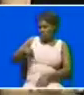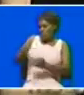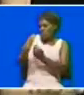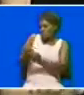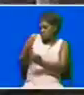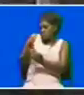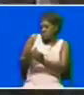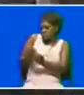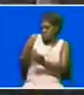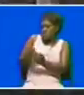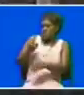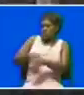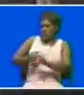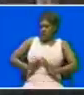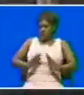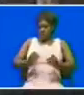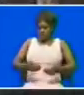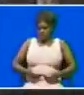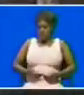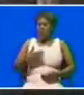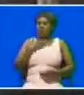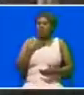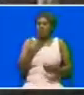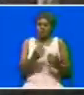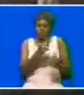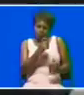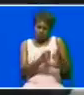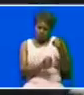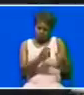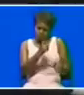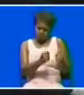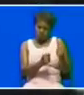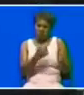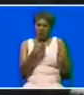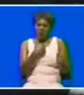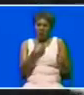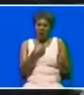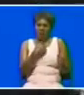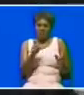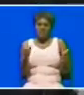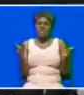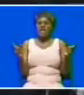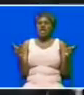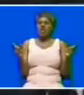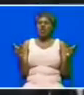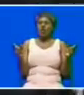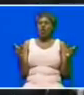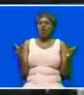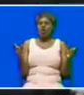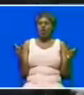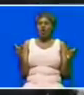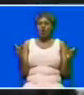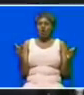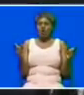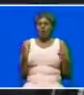when they are expectant. When they are being milked, because you want to soothe them, the manager has a small little radio. So, and that is even when he